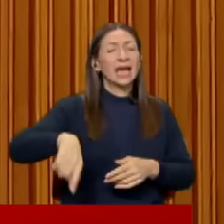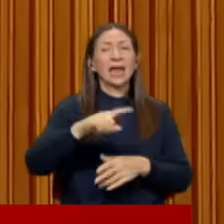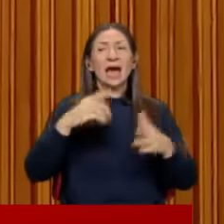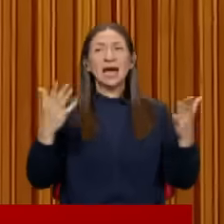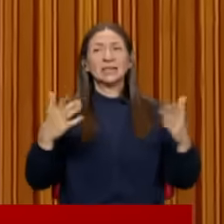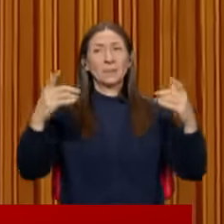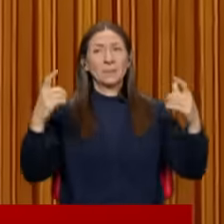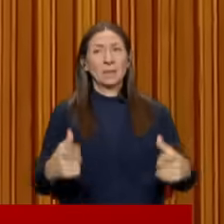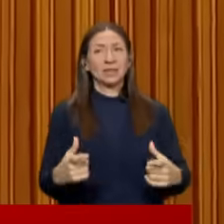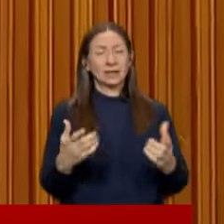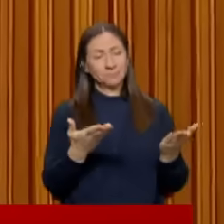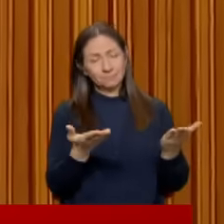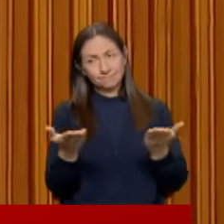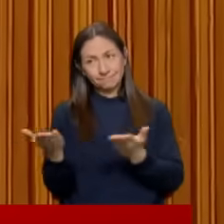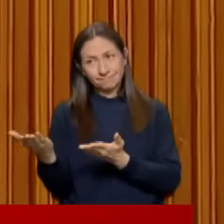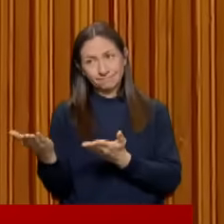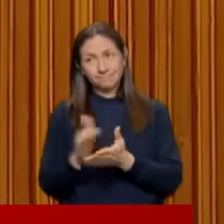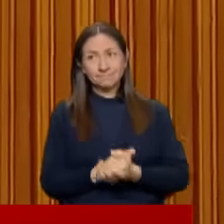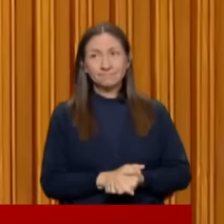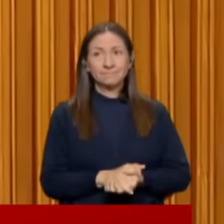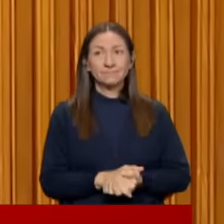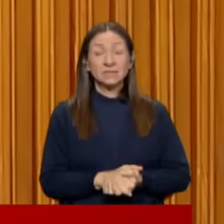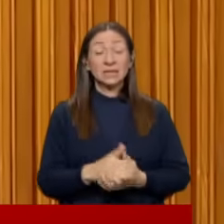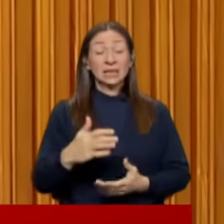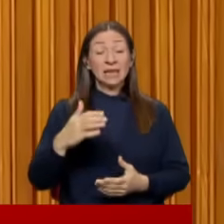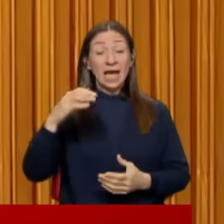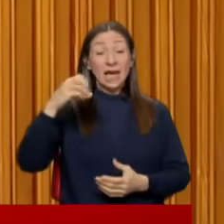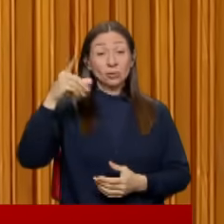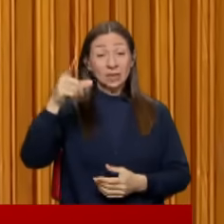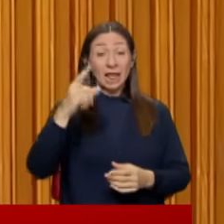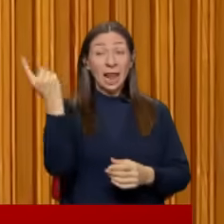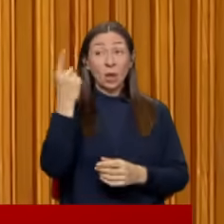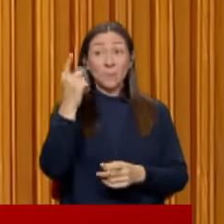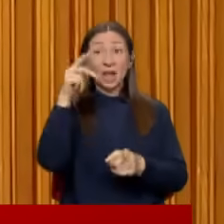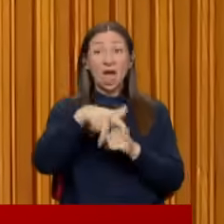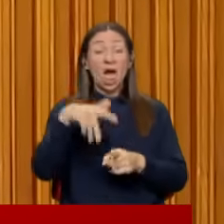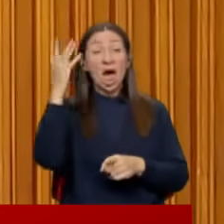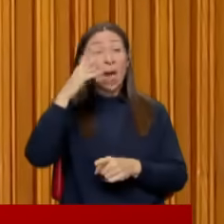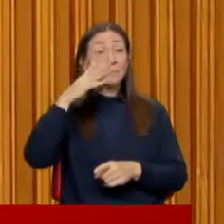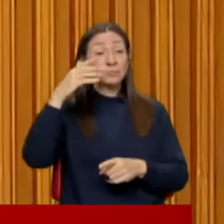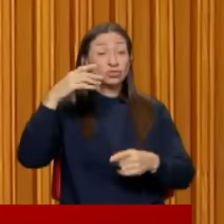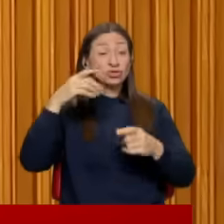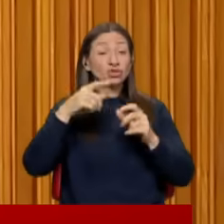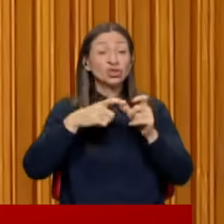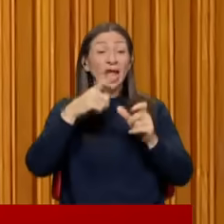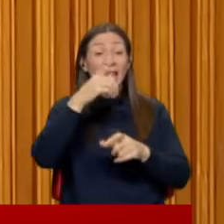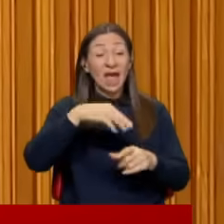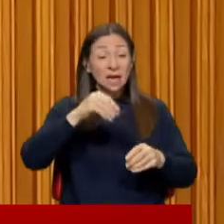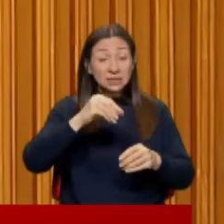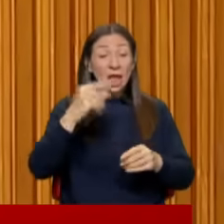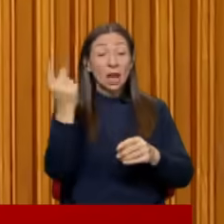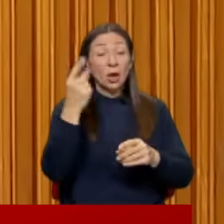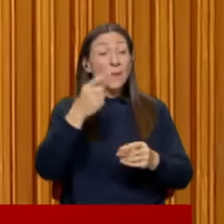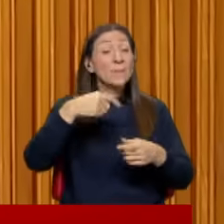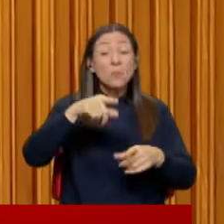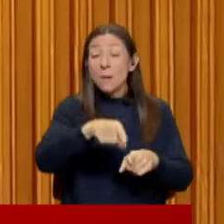artık meydan görünmüştür. Tayyip Bey helikoptere binip Arap şeyhlerine arsalarımızı